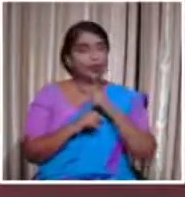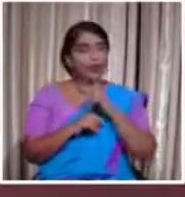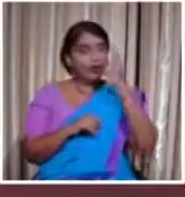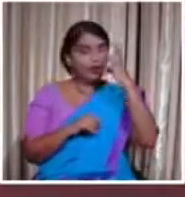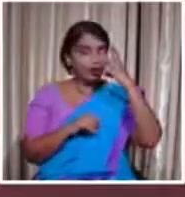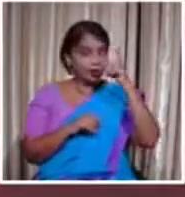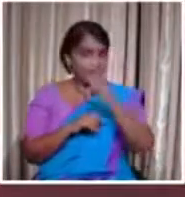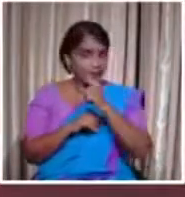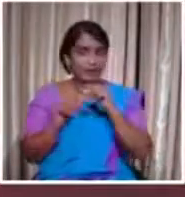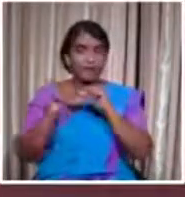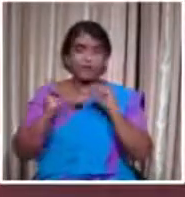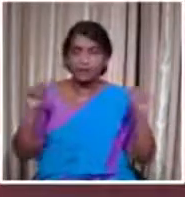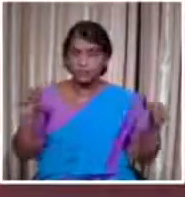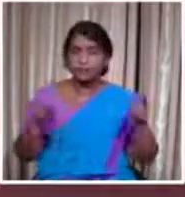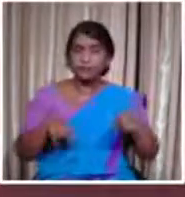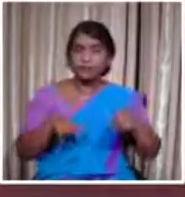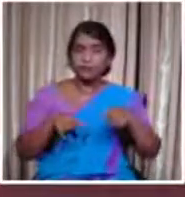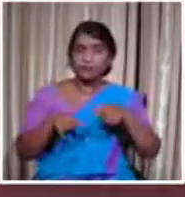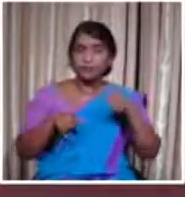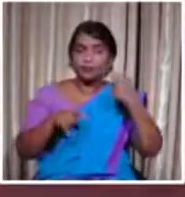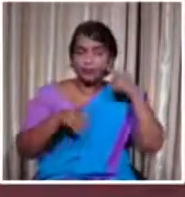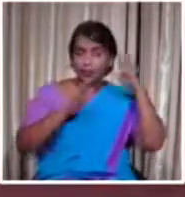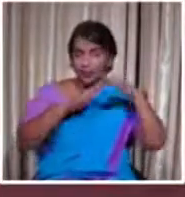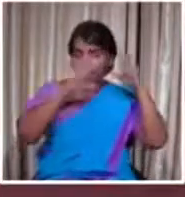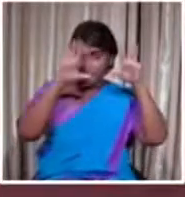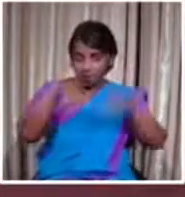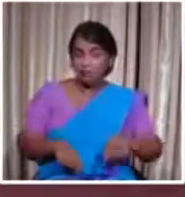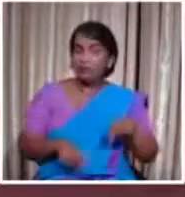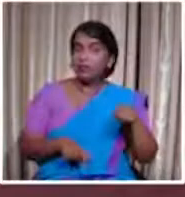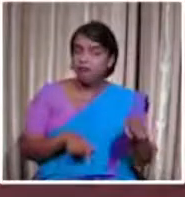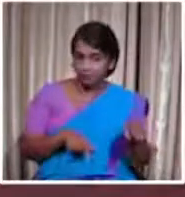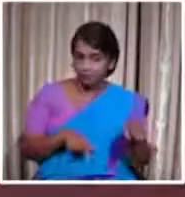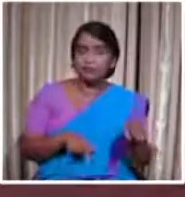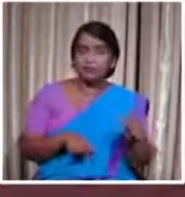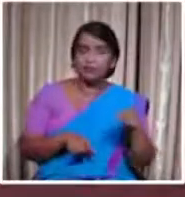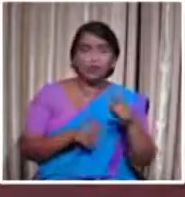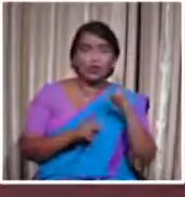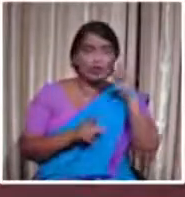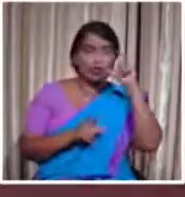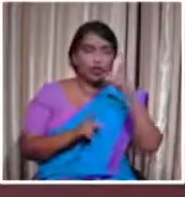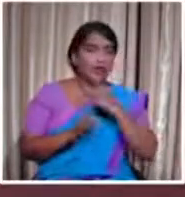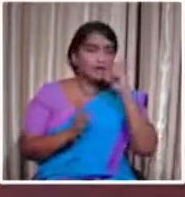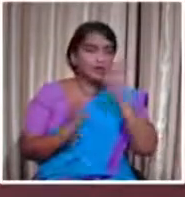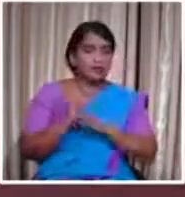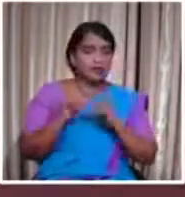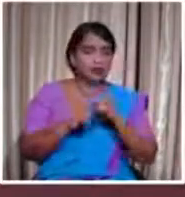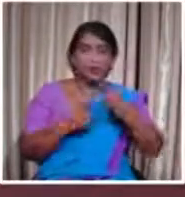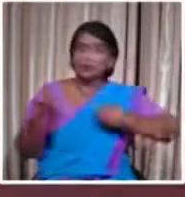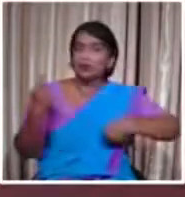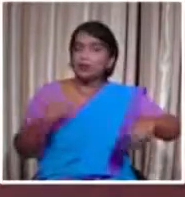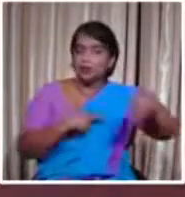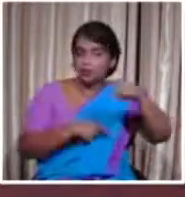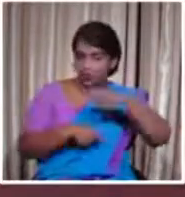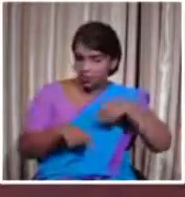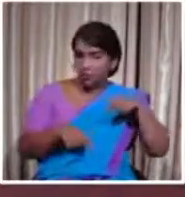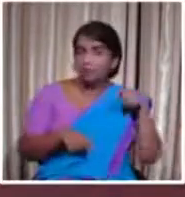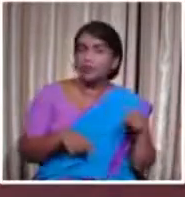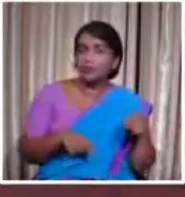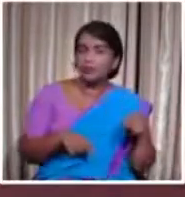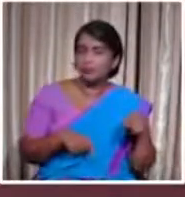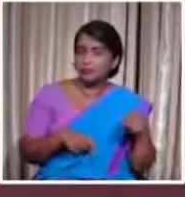වකන්තිය ප්‍රකාරව මෙම අනවසර ඉදිරි කිරීම කර ඇති ස්ථානයේ අයත් කොළඹ මහා නගර සභා බල ප්‍රදේශ